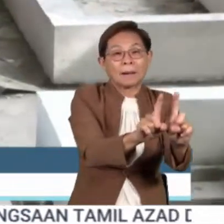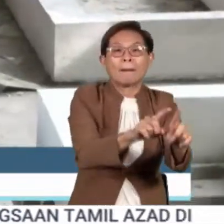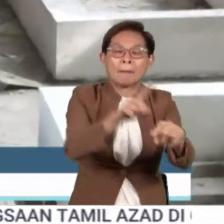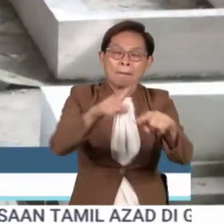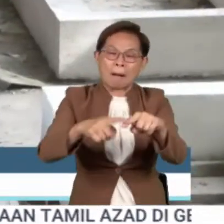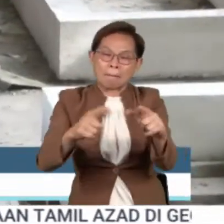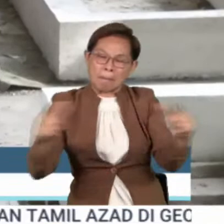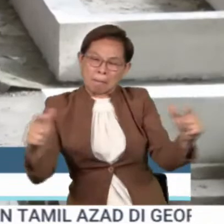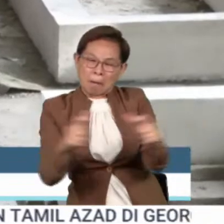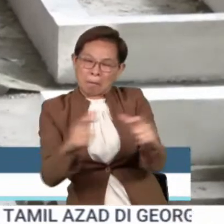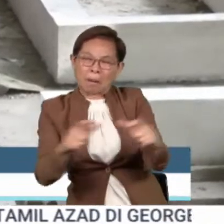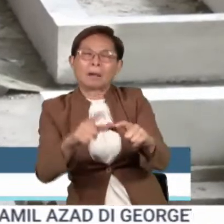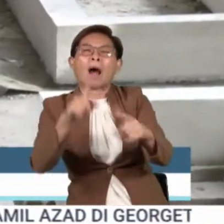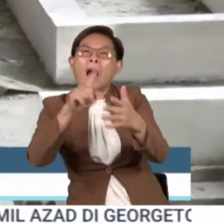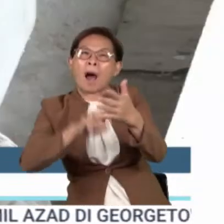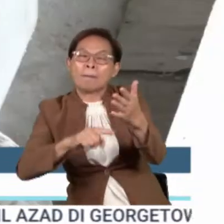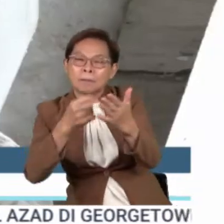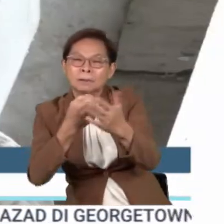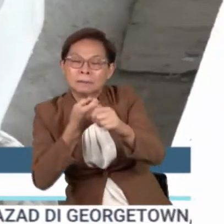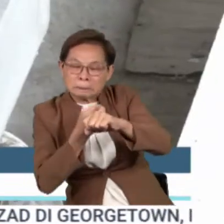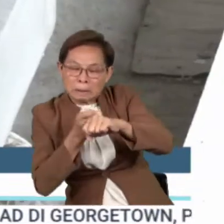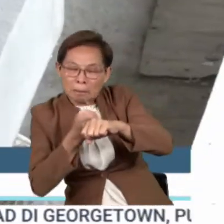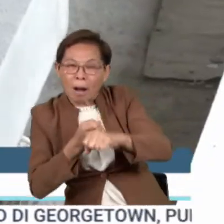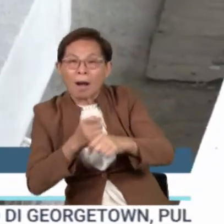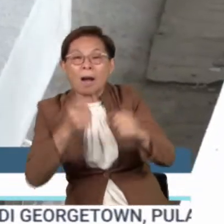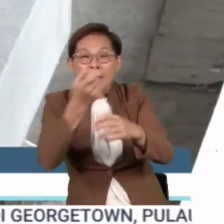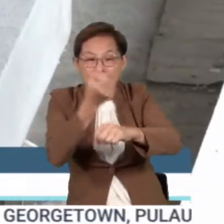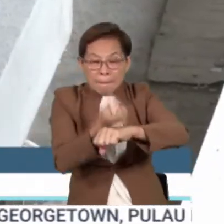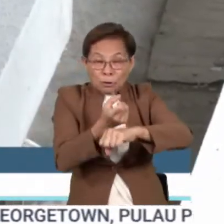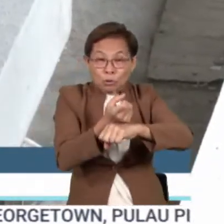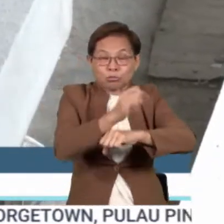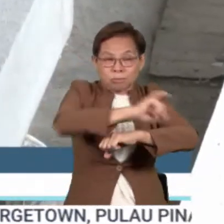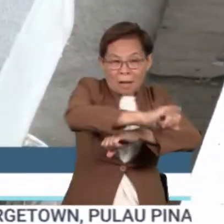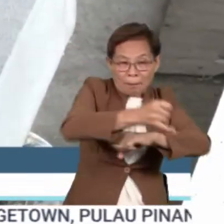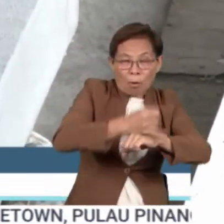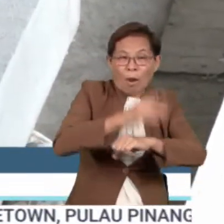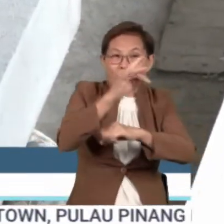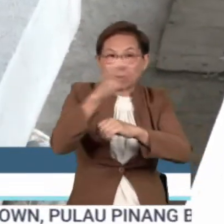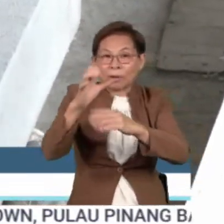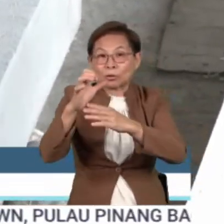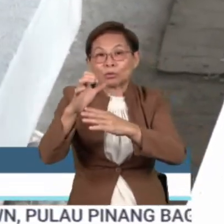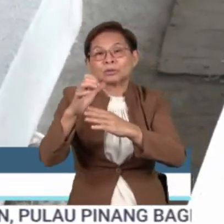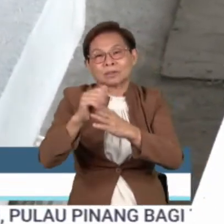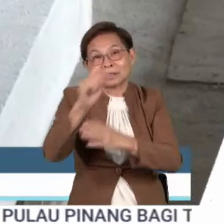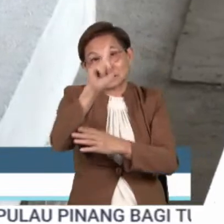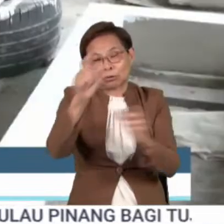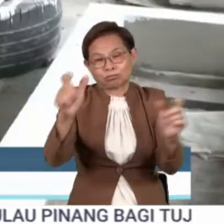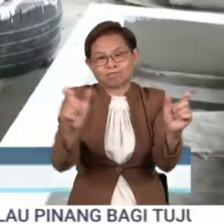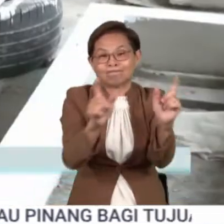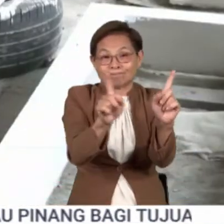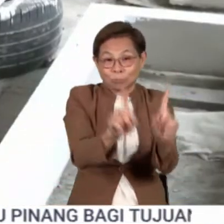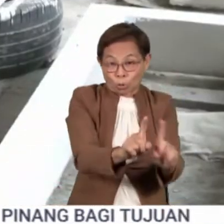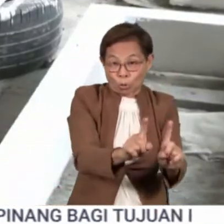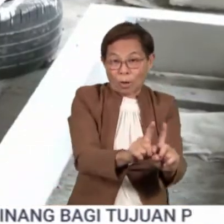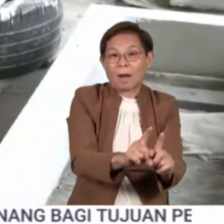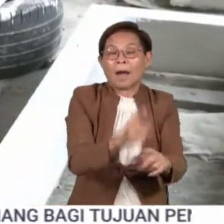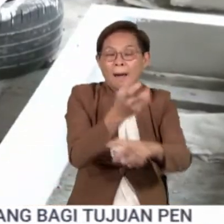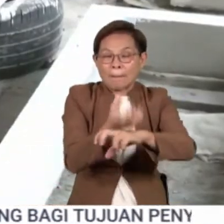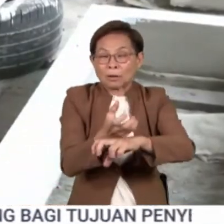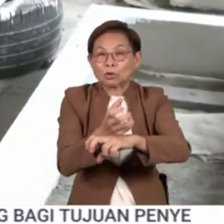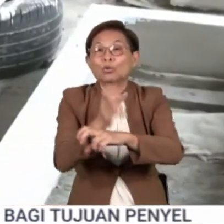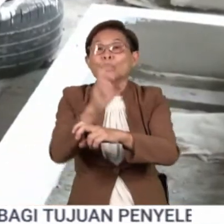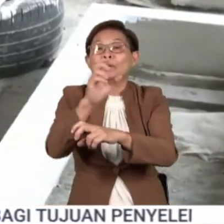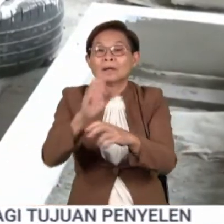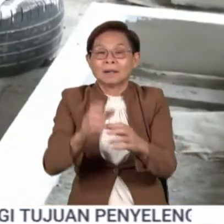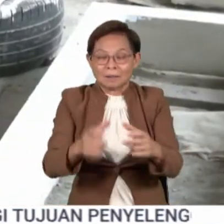size dan jenis ukiran bagi batu nisan impor pula dijual dengan harga 800 Ringgit sepasang harga untuk saya beli dan batu nisan